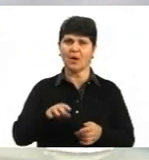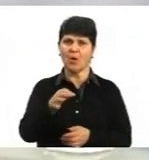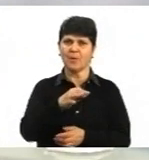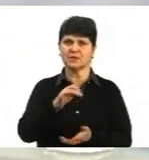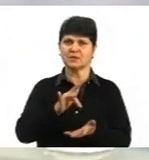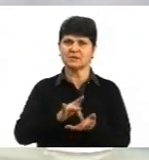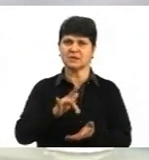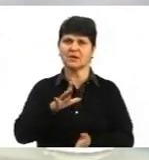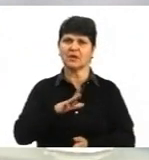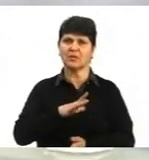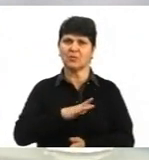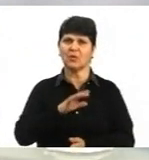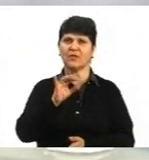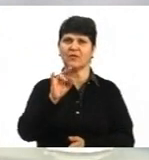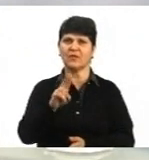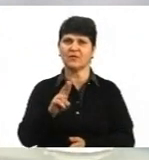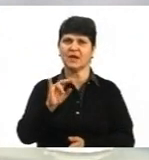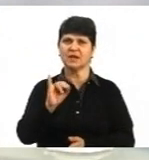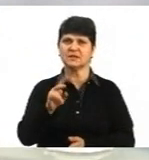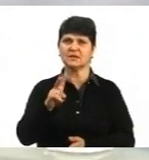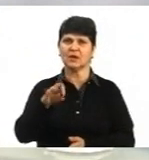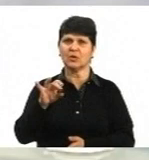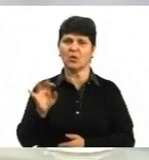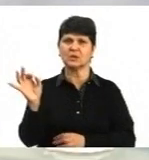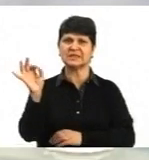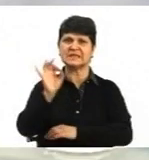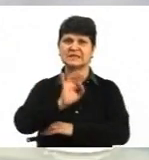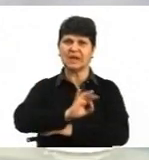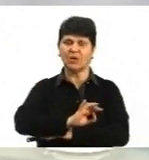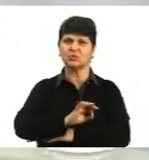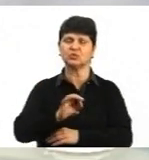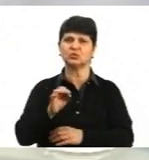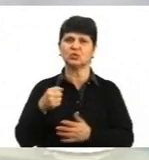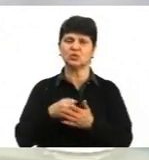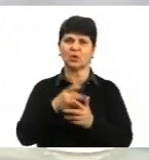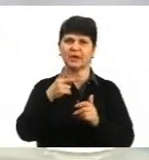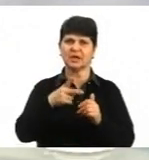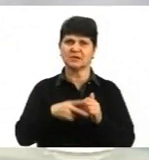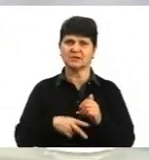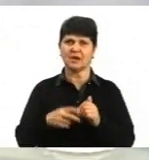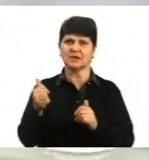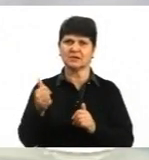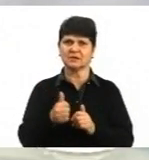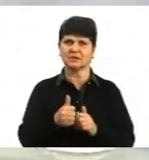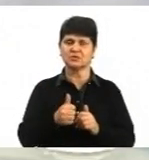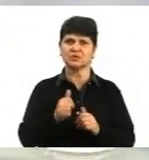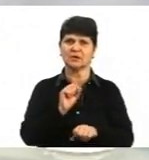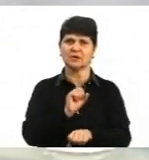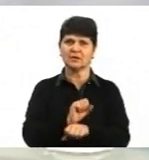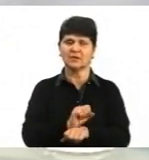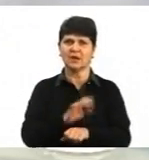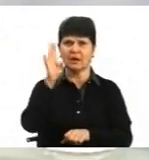пройшов циклон із заходу, фронти якого затримуються до кінця тижня. Внаслідок зливи вулиці міста затопило, рівень води